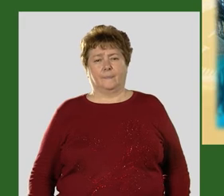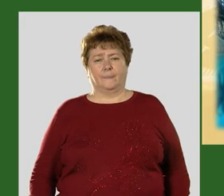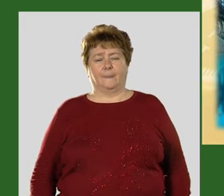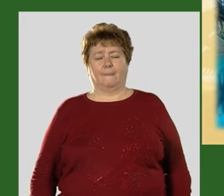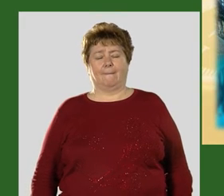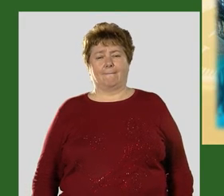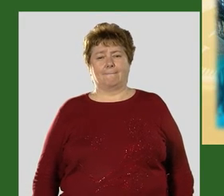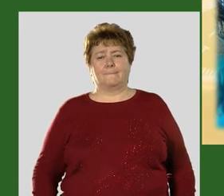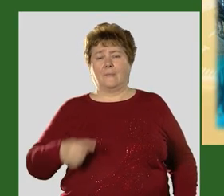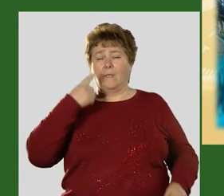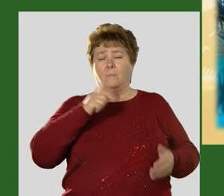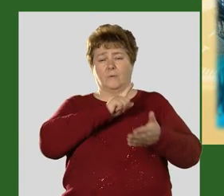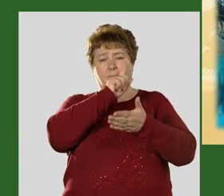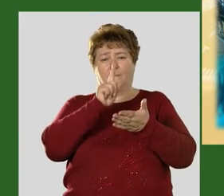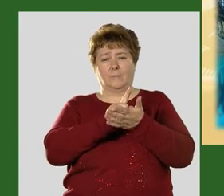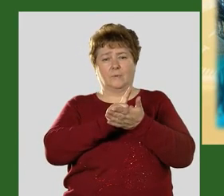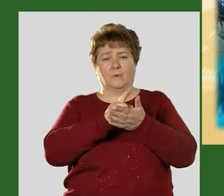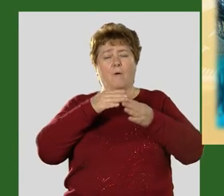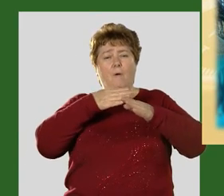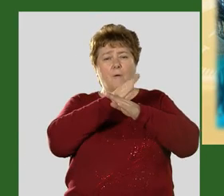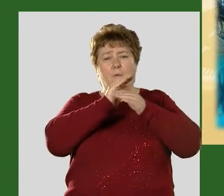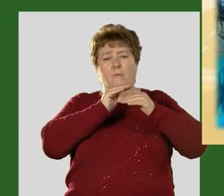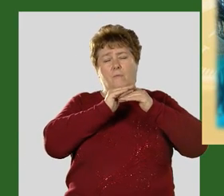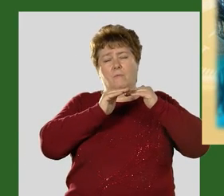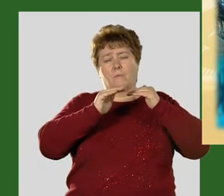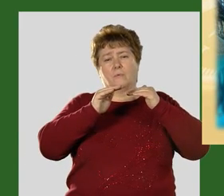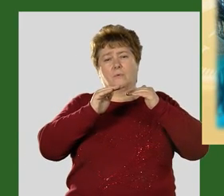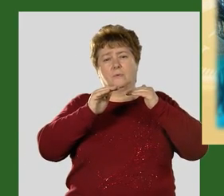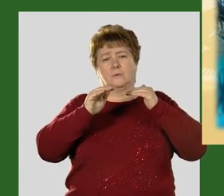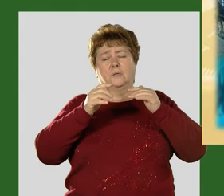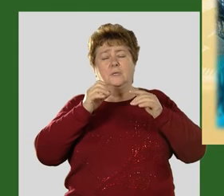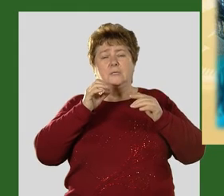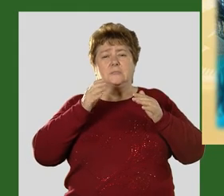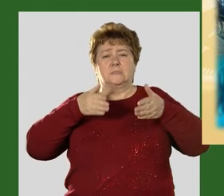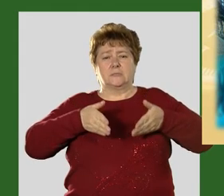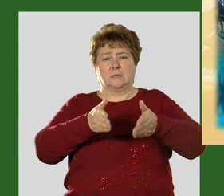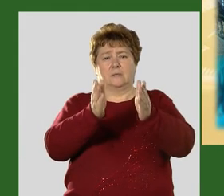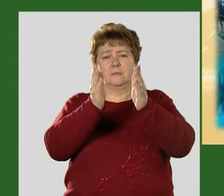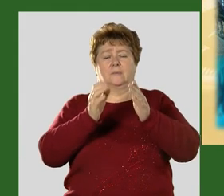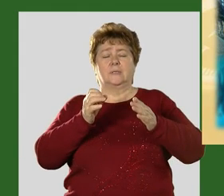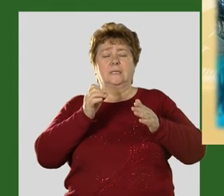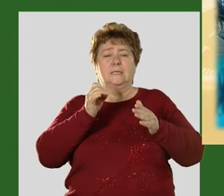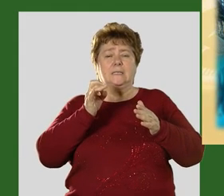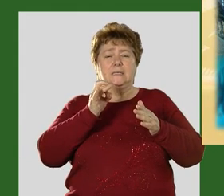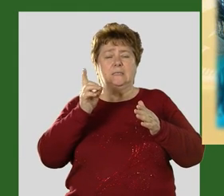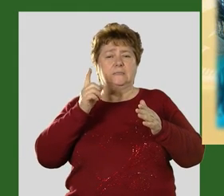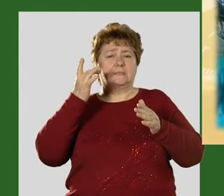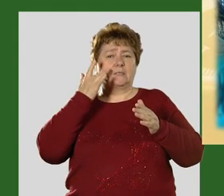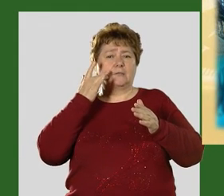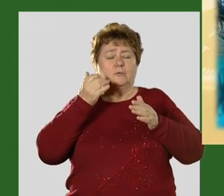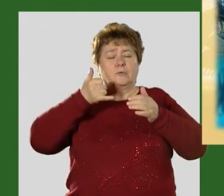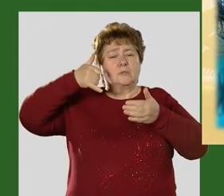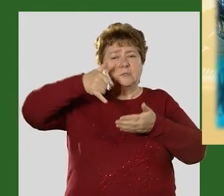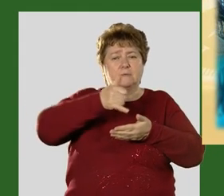Итак, первый вопрос. Горы с каналами, из которых временами изливается магма.